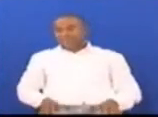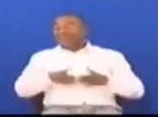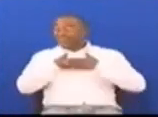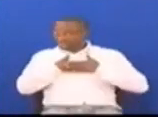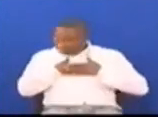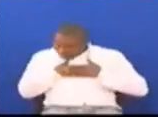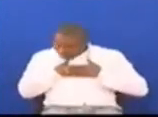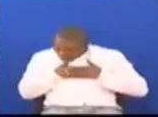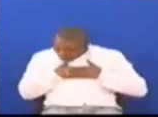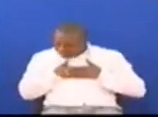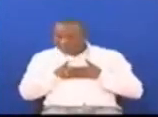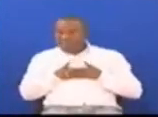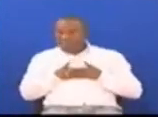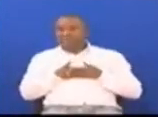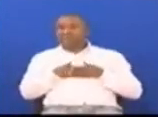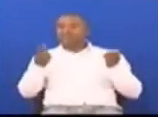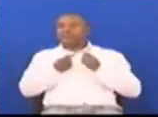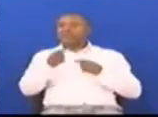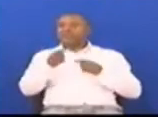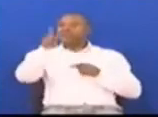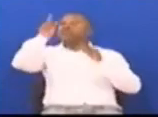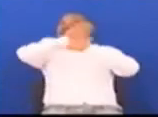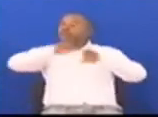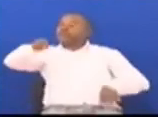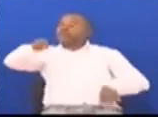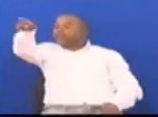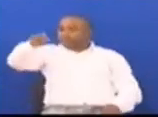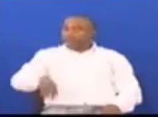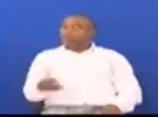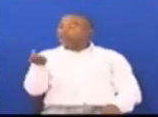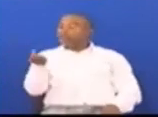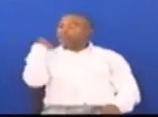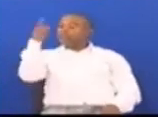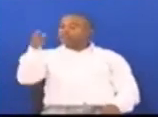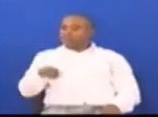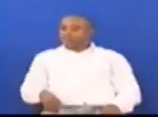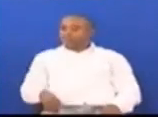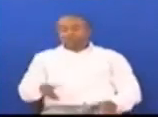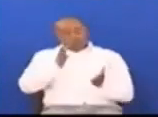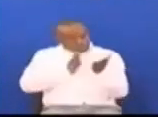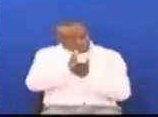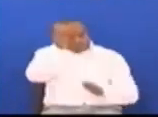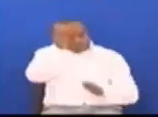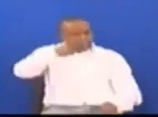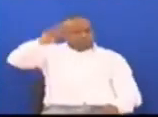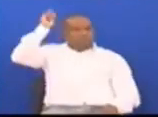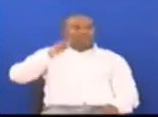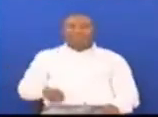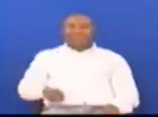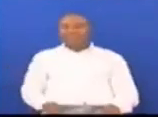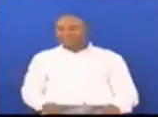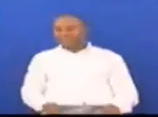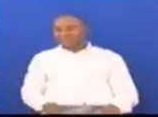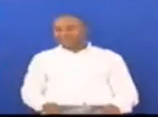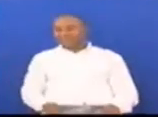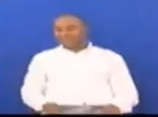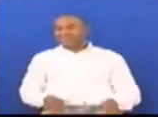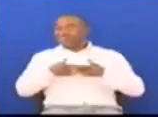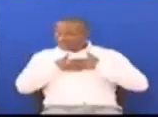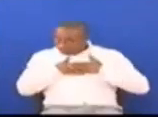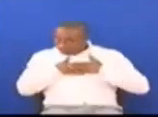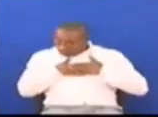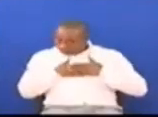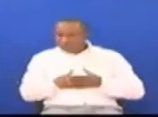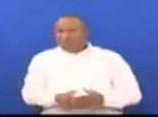sana. Lakini bila kuleta wewe tulia kule Mbeya upite bila kupingwa. Mheshimiwa spika, nakushukuru sana, asante